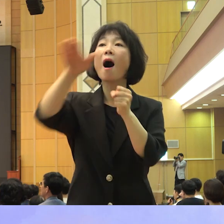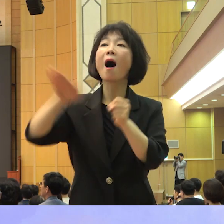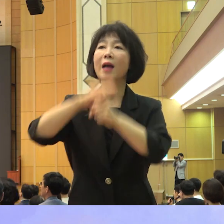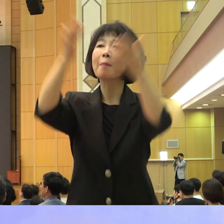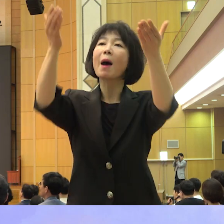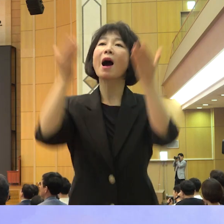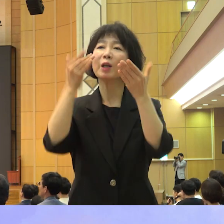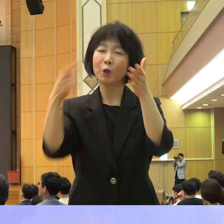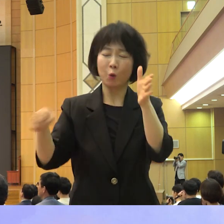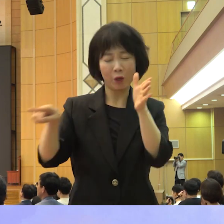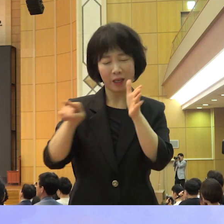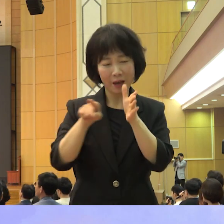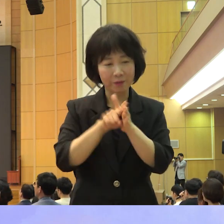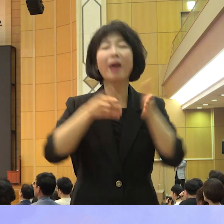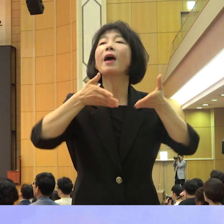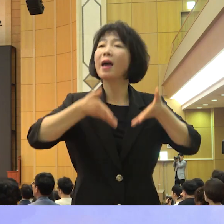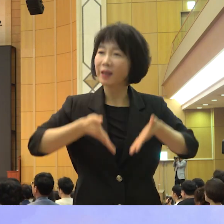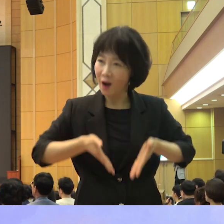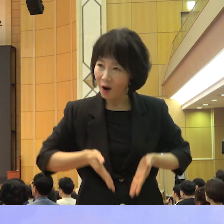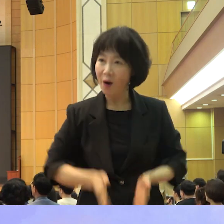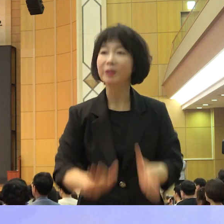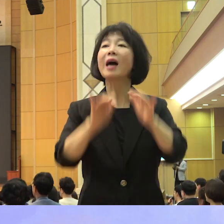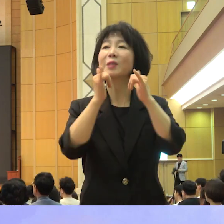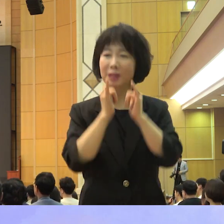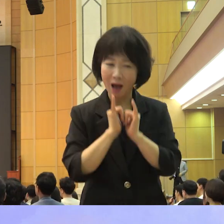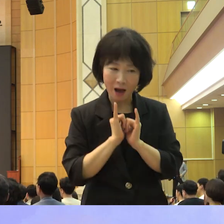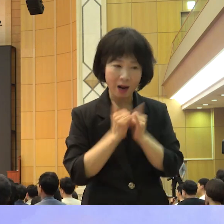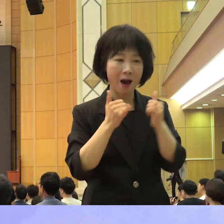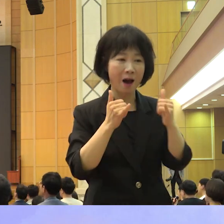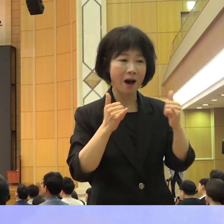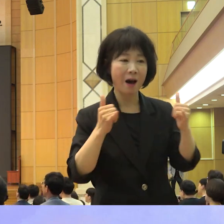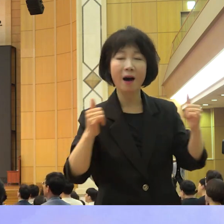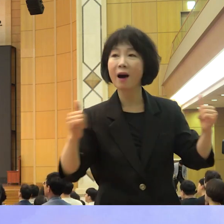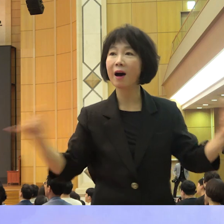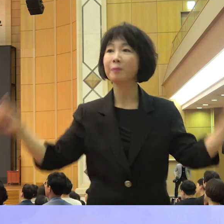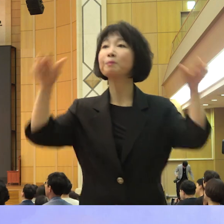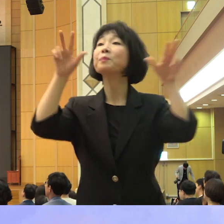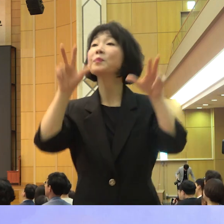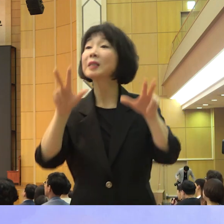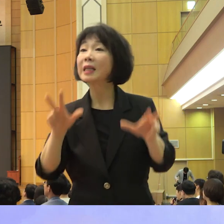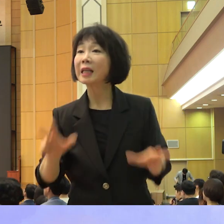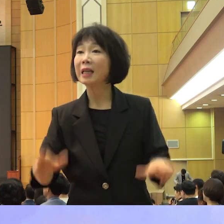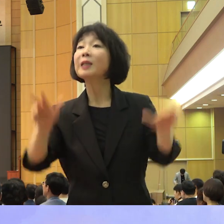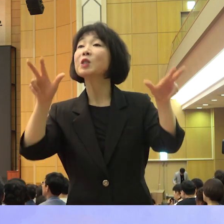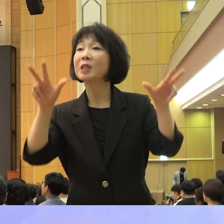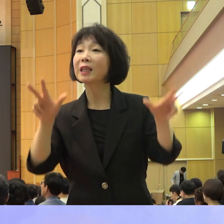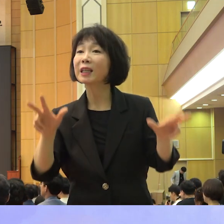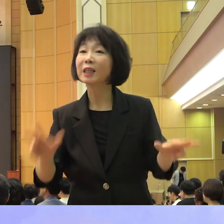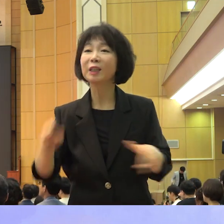당신은 사랑받기 위해 태어난 사람,